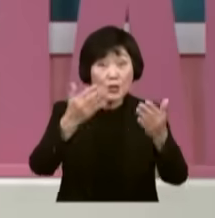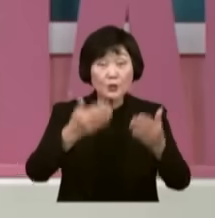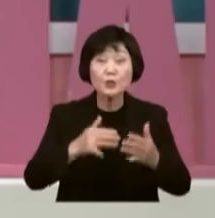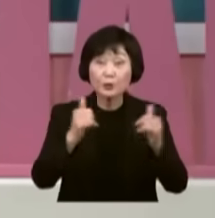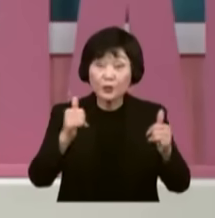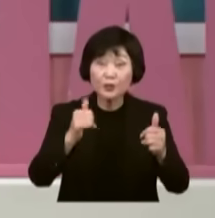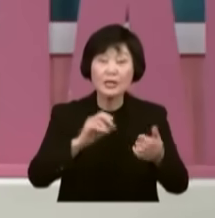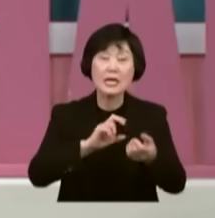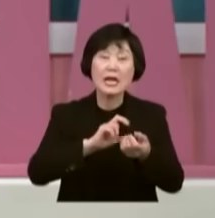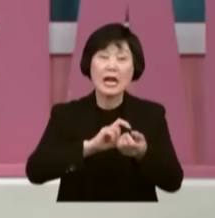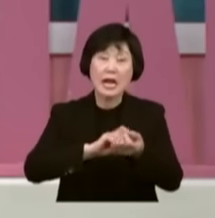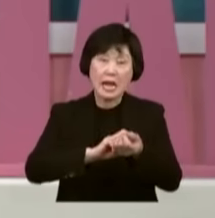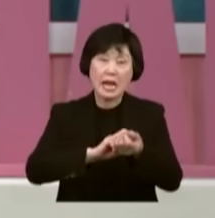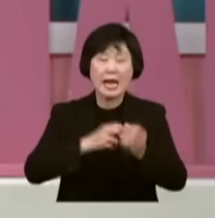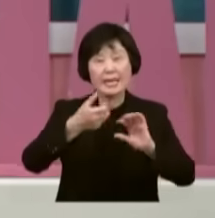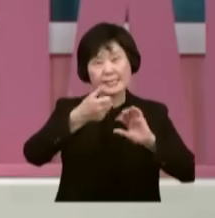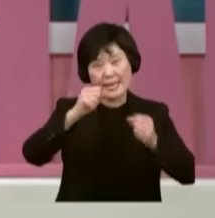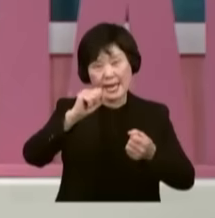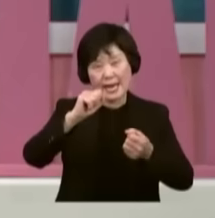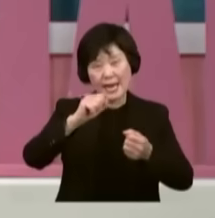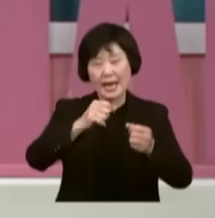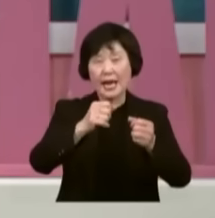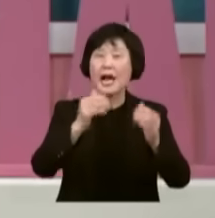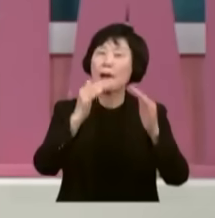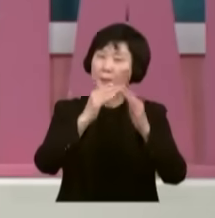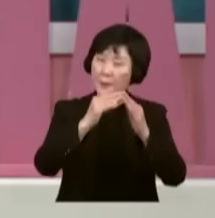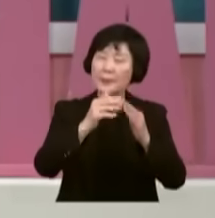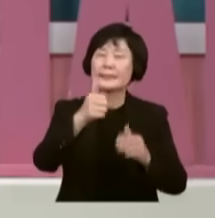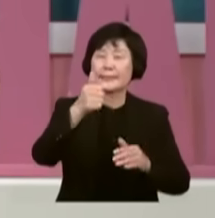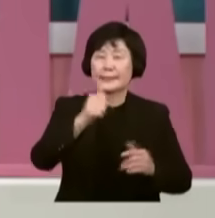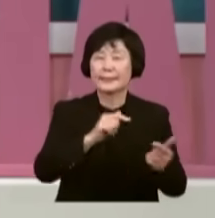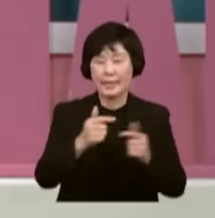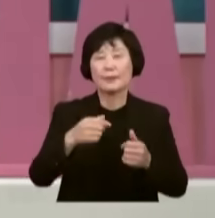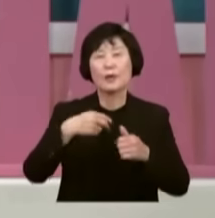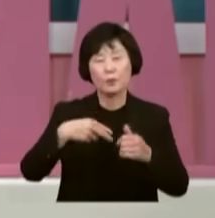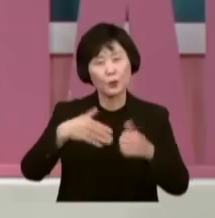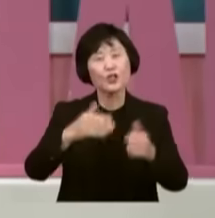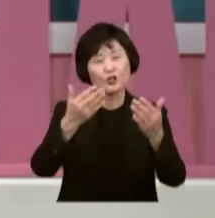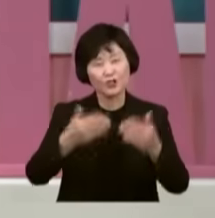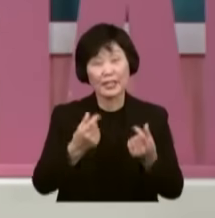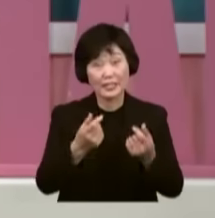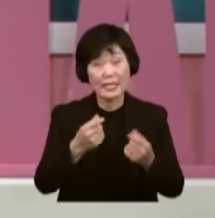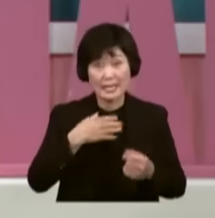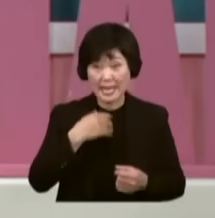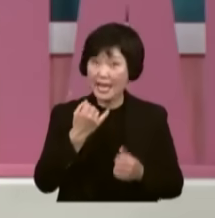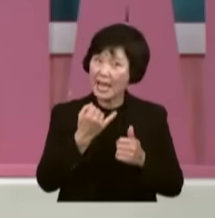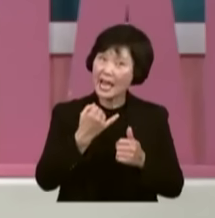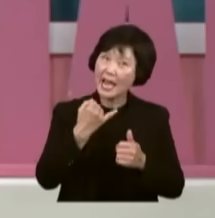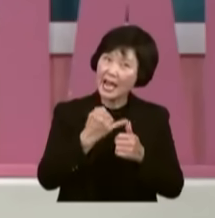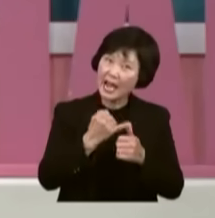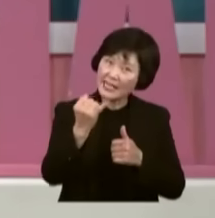원장님들이 보냈는데 아마도 그런 생각을 하신 것 같아. 제 아내가 몸이 좀 약해서